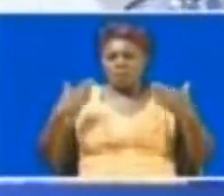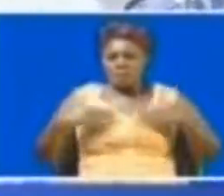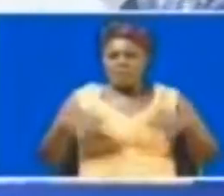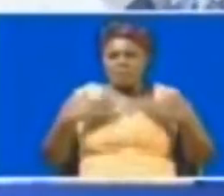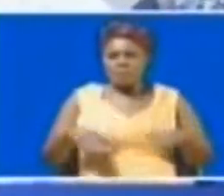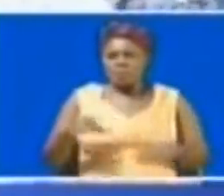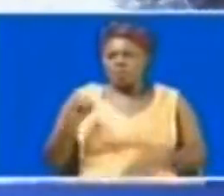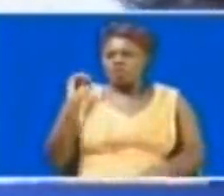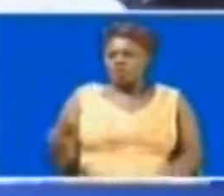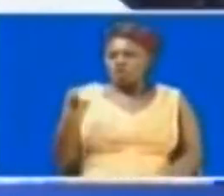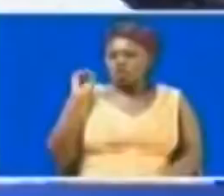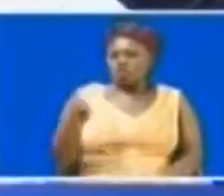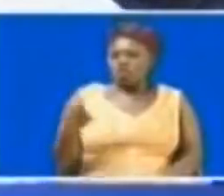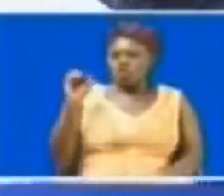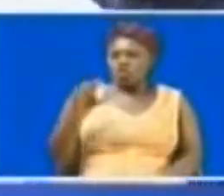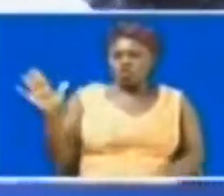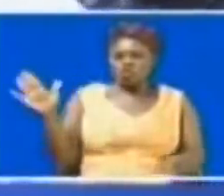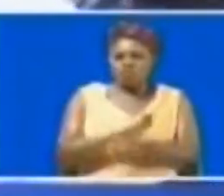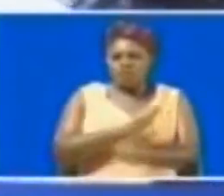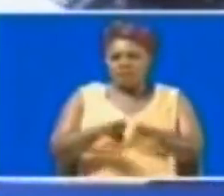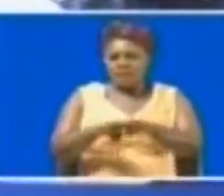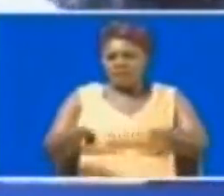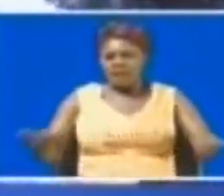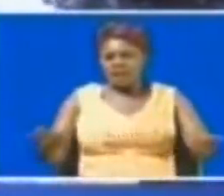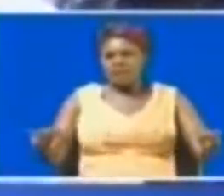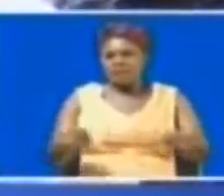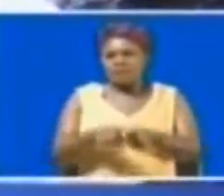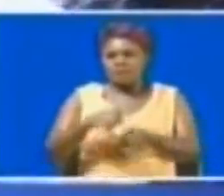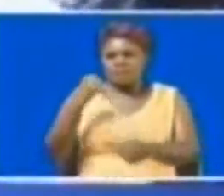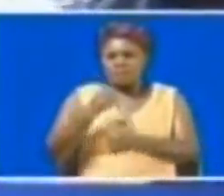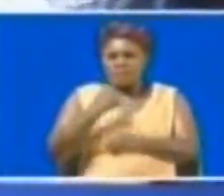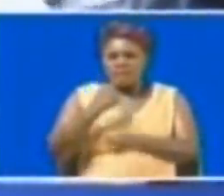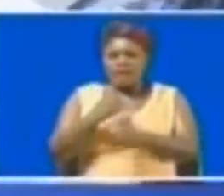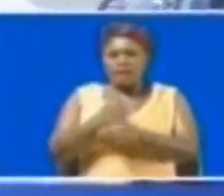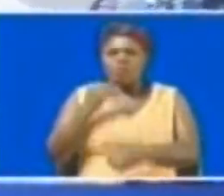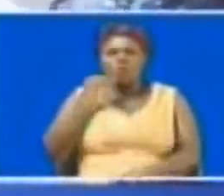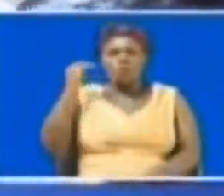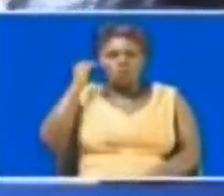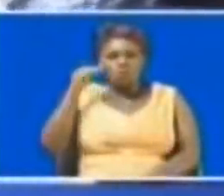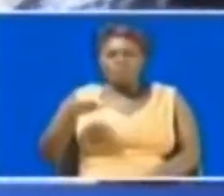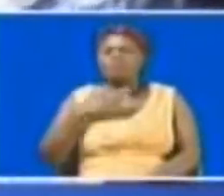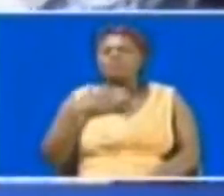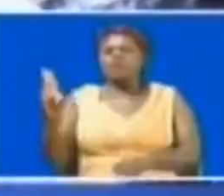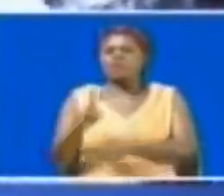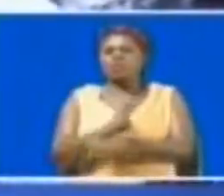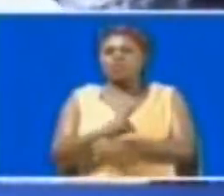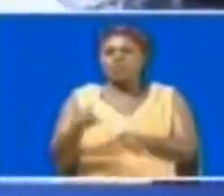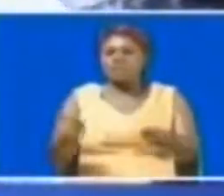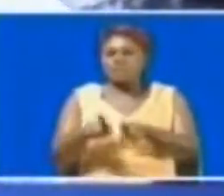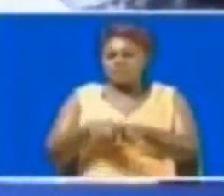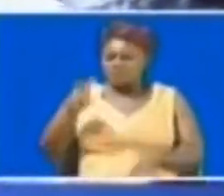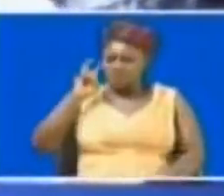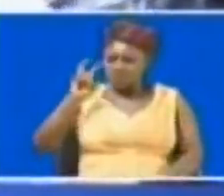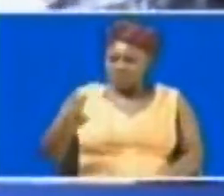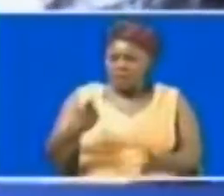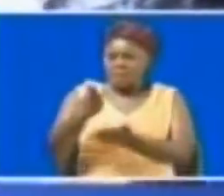watu kutumia takataka kujaza ardhi na kutengeneza makao ambayo wanataka kutumia. Na pia tumeona ya